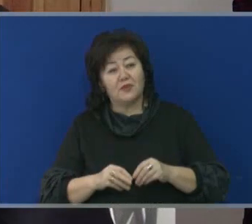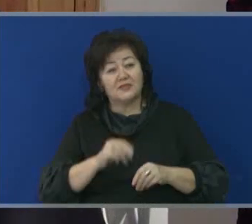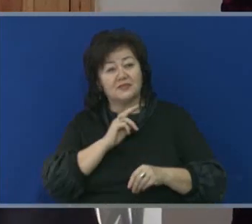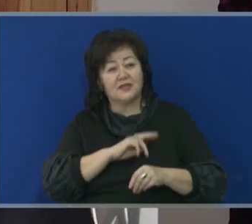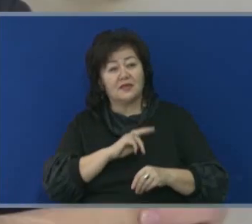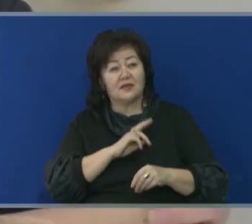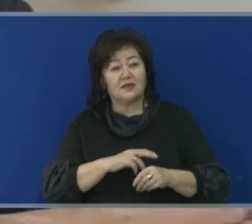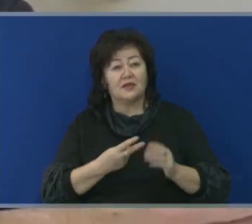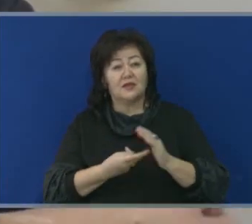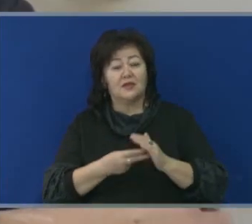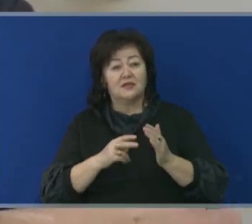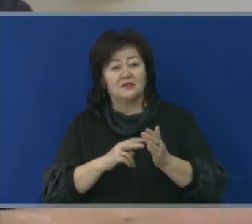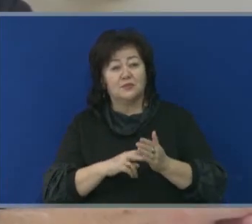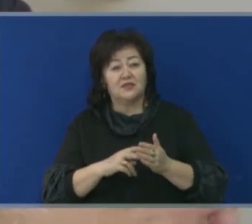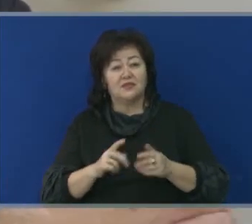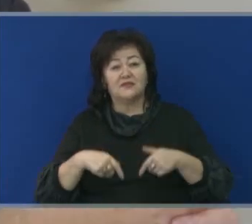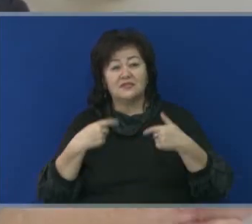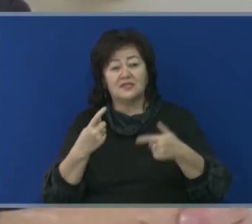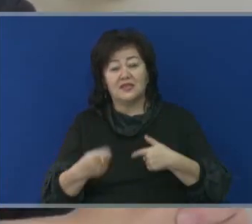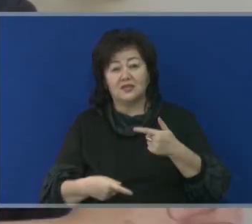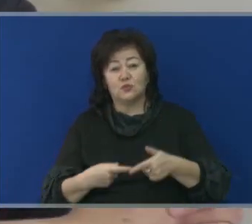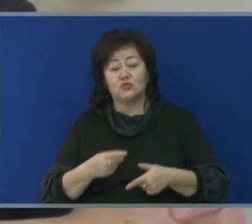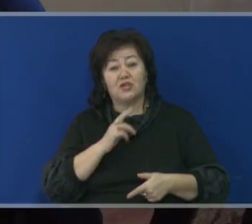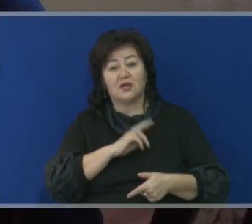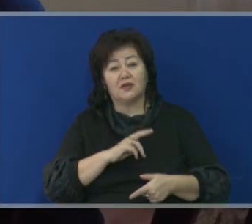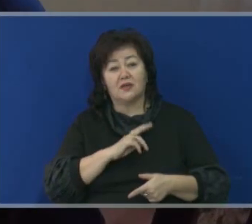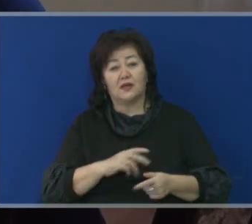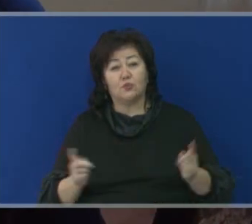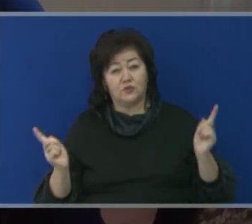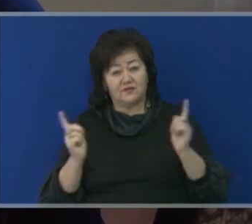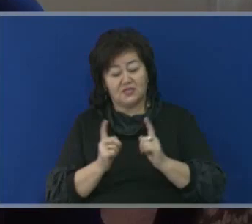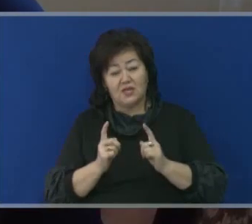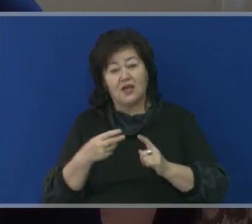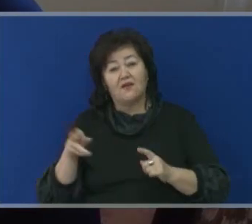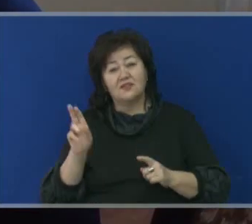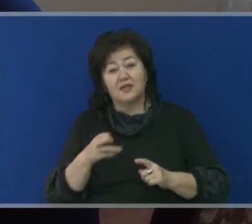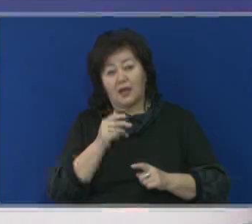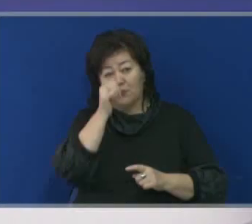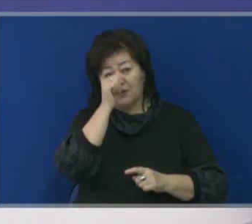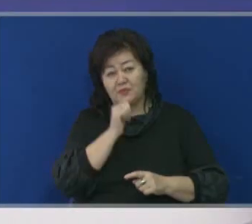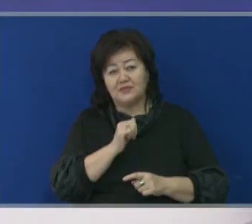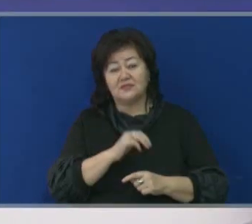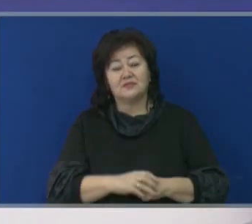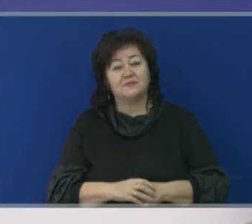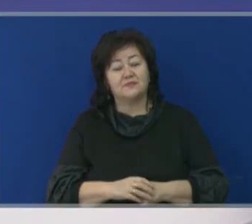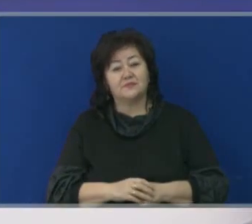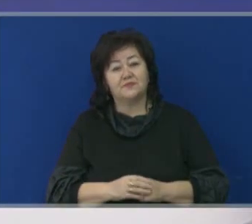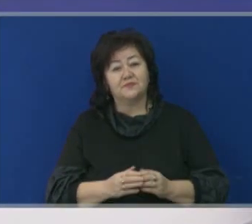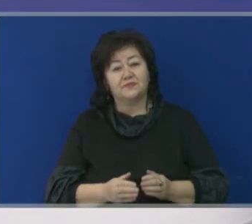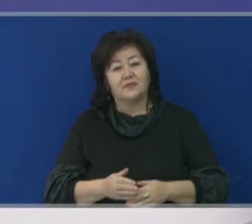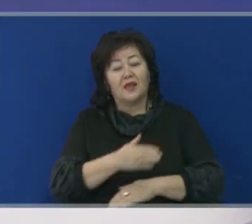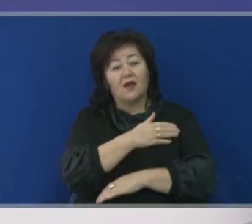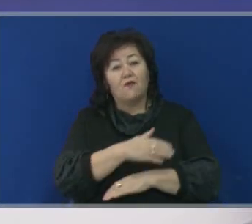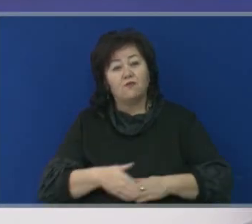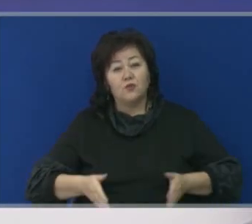главы города запланирована на декабрь. Ботагоз Дандыбаева, Шугла Султан Махмудова, телеканал Семей. Вдоль